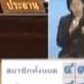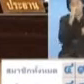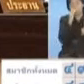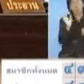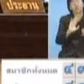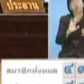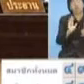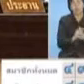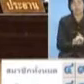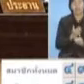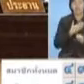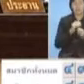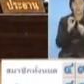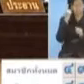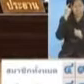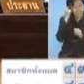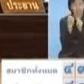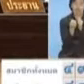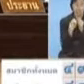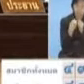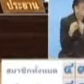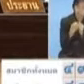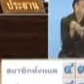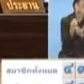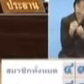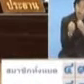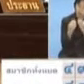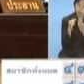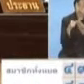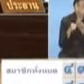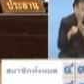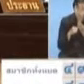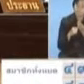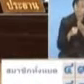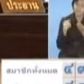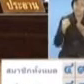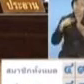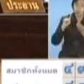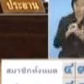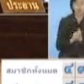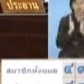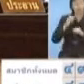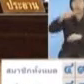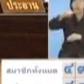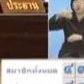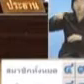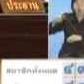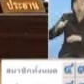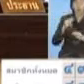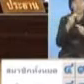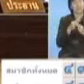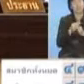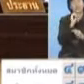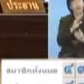ภายนอกแต่ข้อแนะนำข้อสังเกตข้อชี้นำของท่านทั้งหลายเนี่ยเป็นประโยชน์นะครับแต่บุคคลภายนอกเขาเนี่ยนะท่านไปเหมารวม